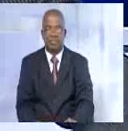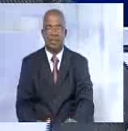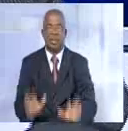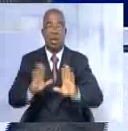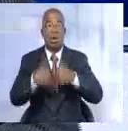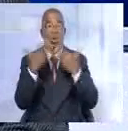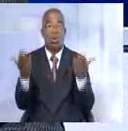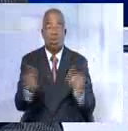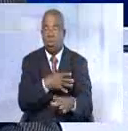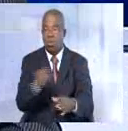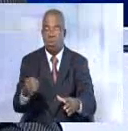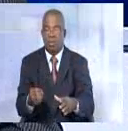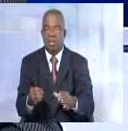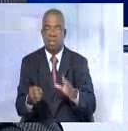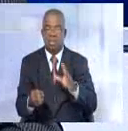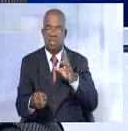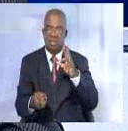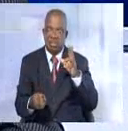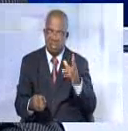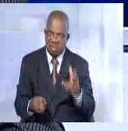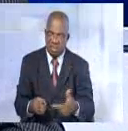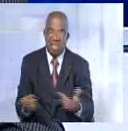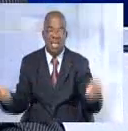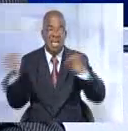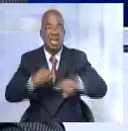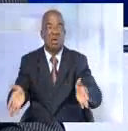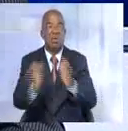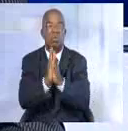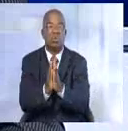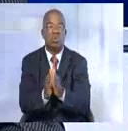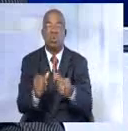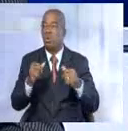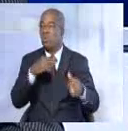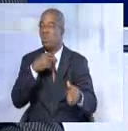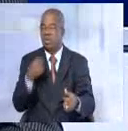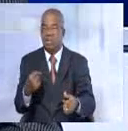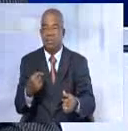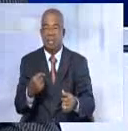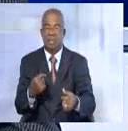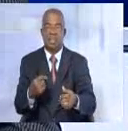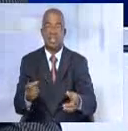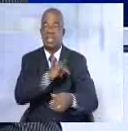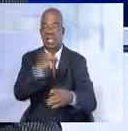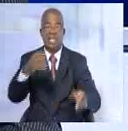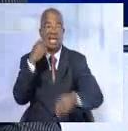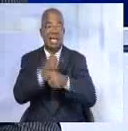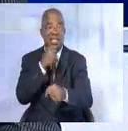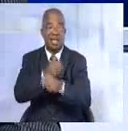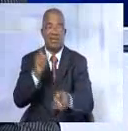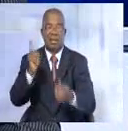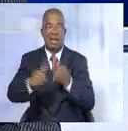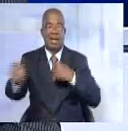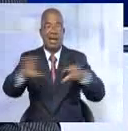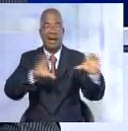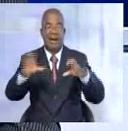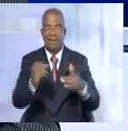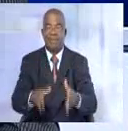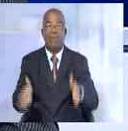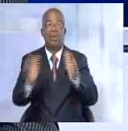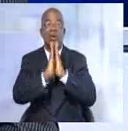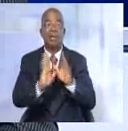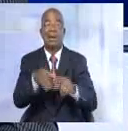Comment remporter un appel d'offres? Le sujet était au centre d'une conférence animée par le directeur général des marchés